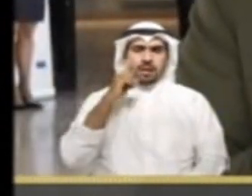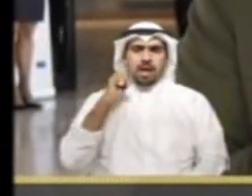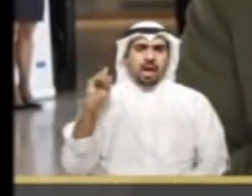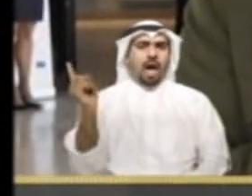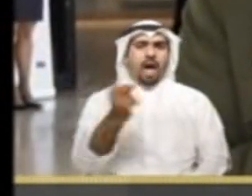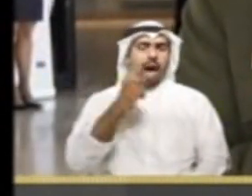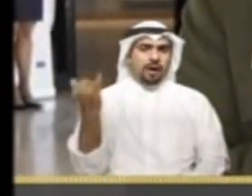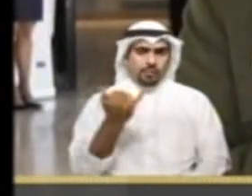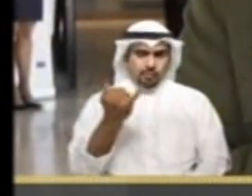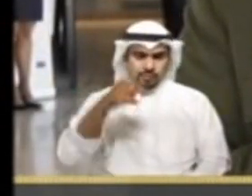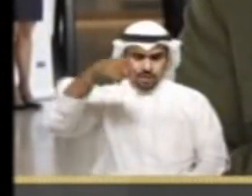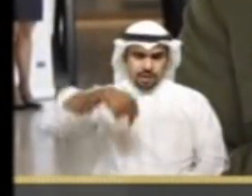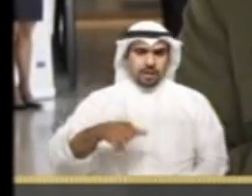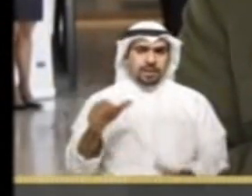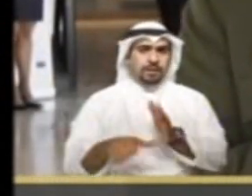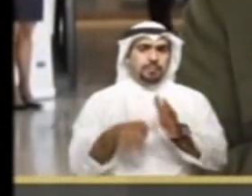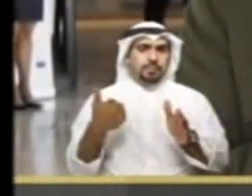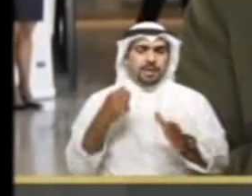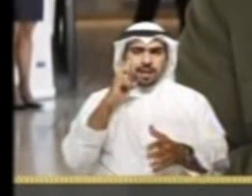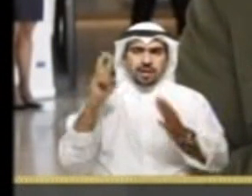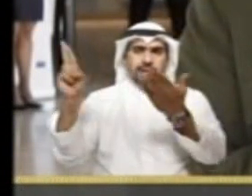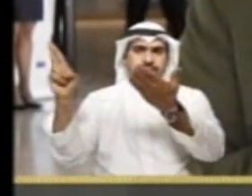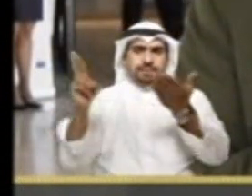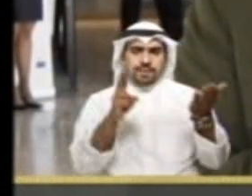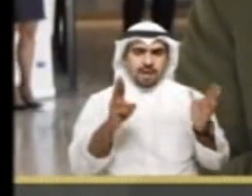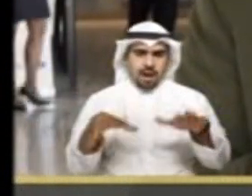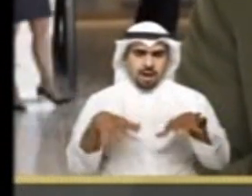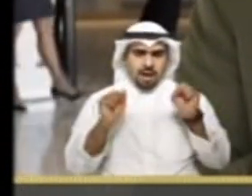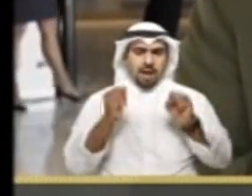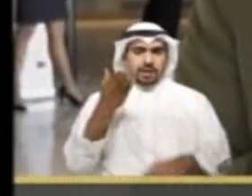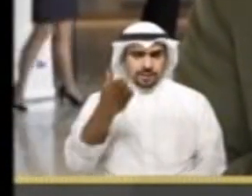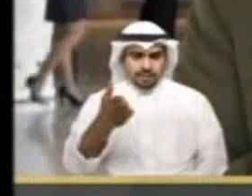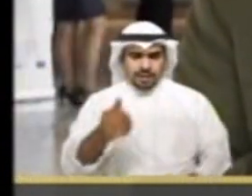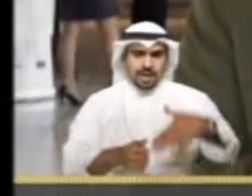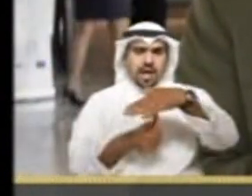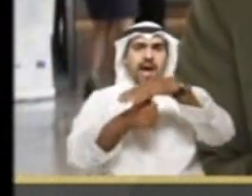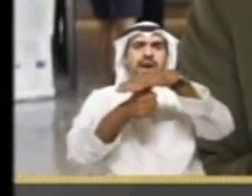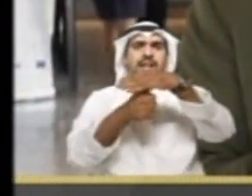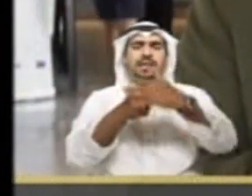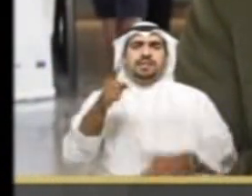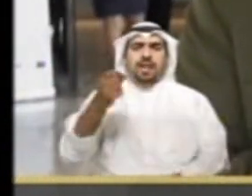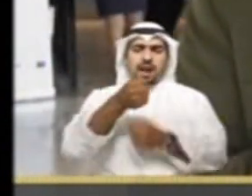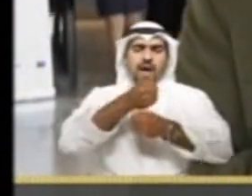تم بدء زيارتنا مع رئيس الحرس الوطني الأسباني، وتم مناقشة